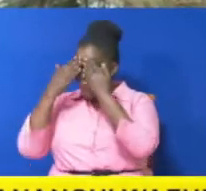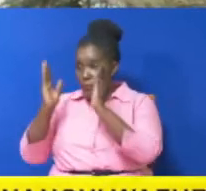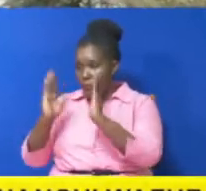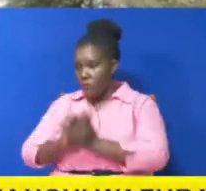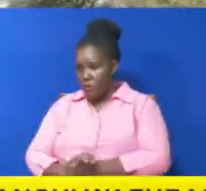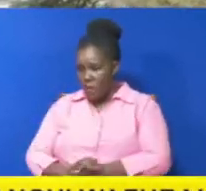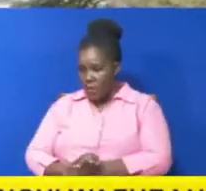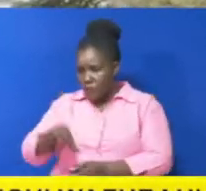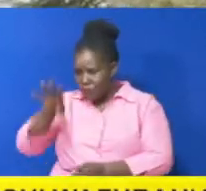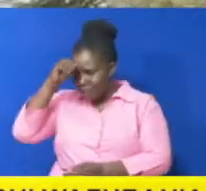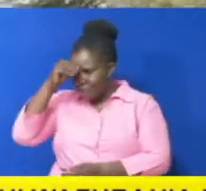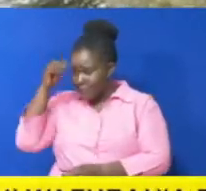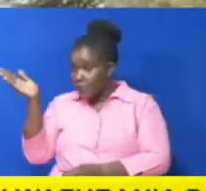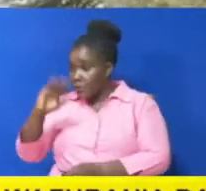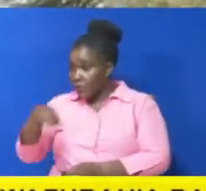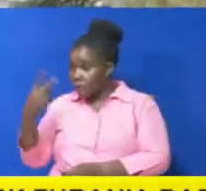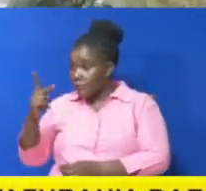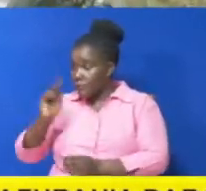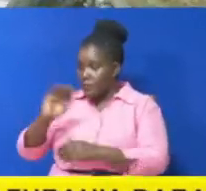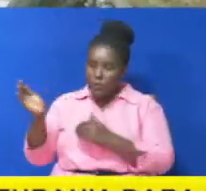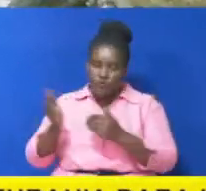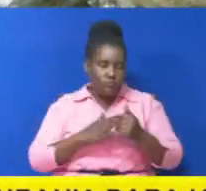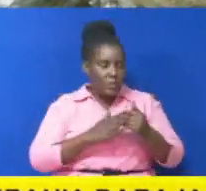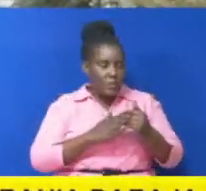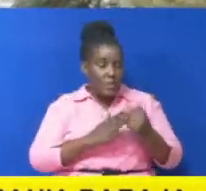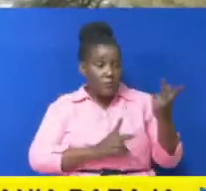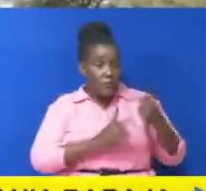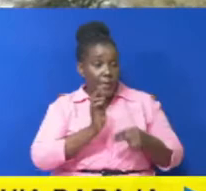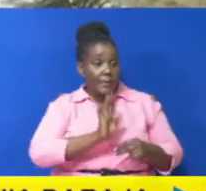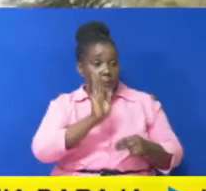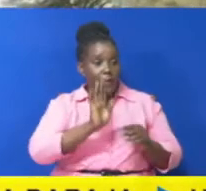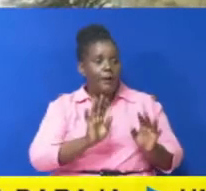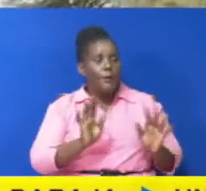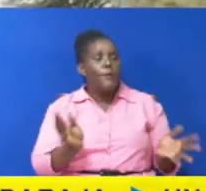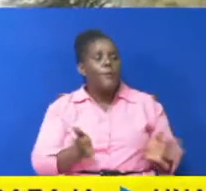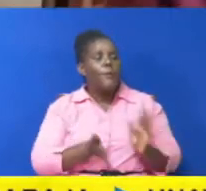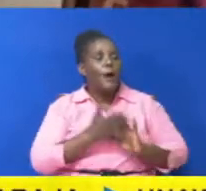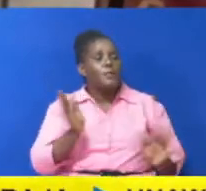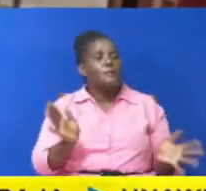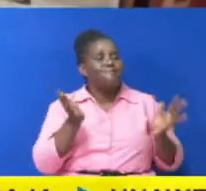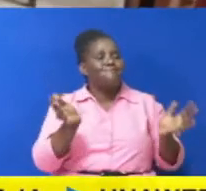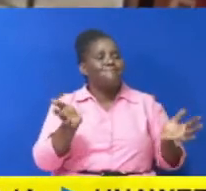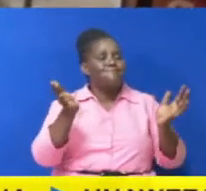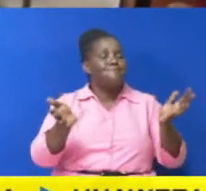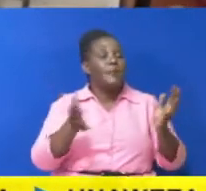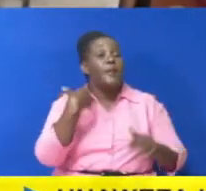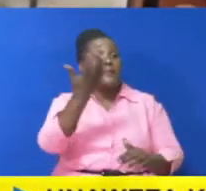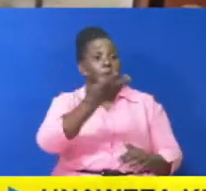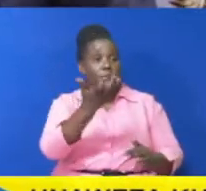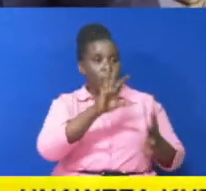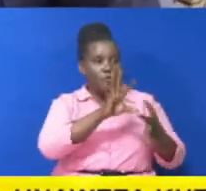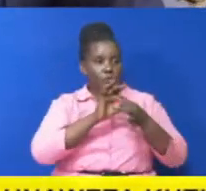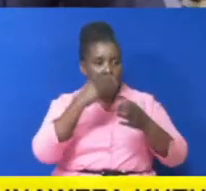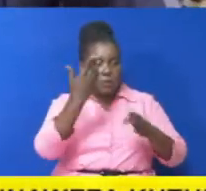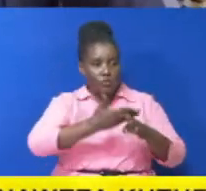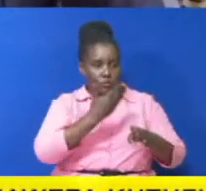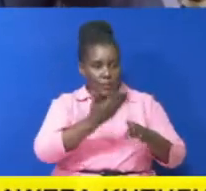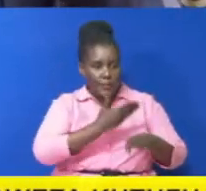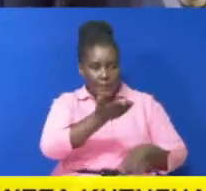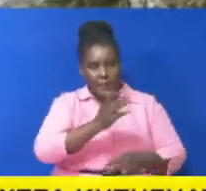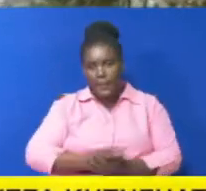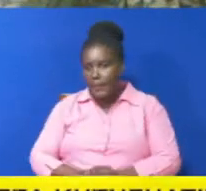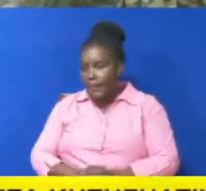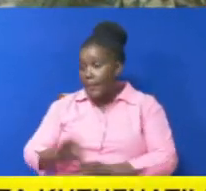siku mbili hizo washuke kule chini sasa kwenda kuhamasisha jamii katika zoezi hili la sensa. Tuna